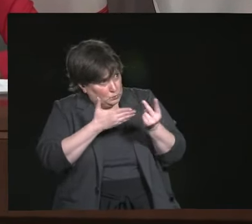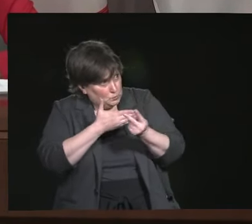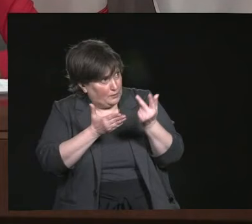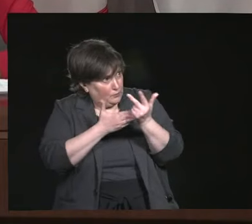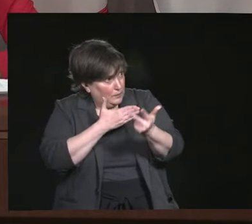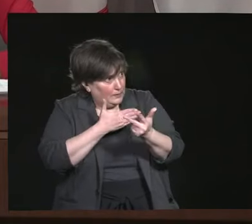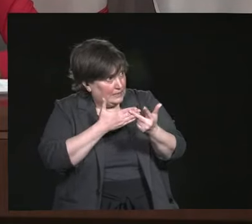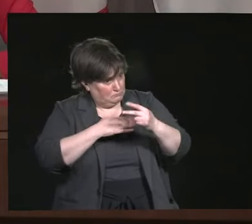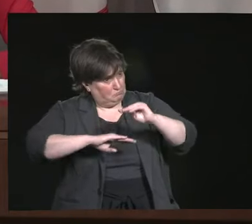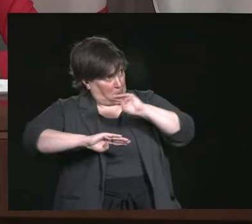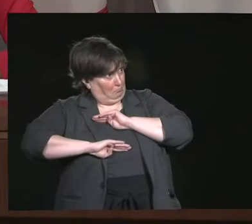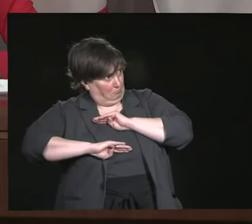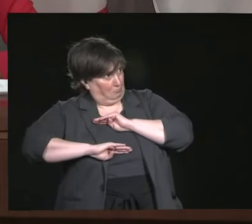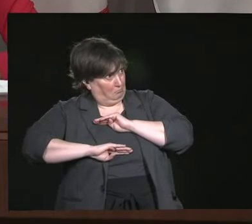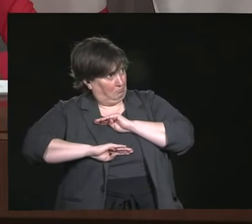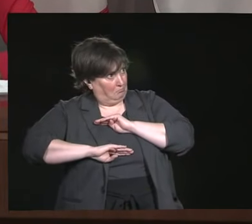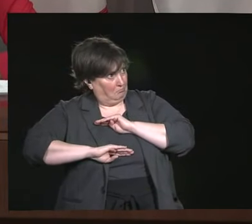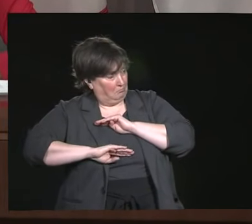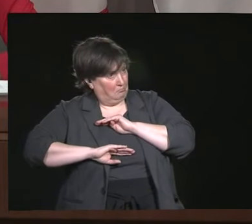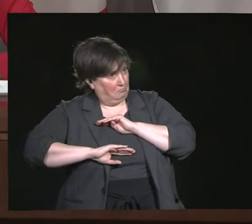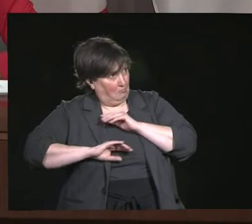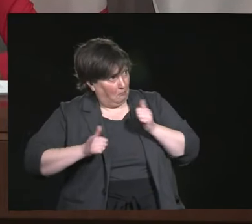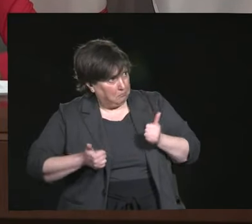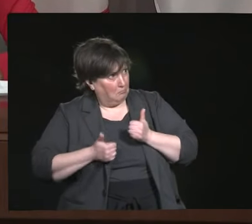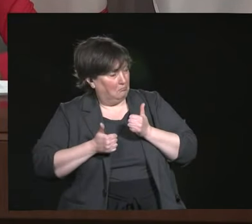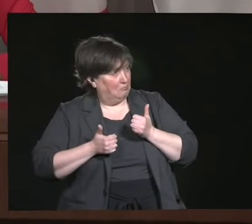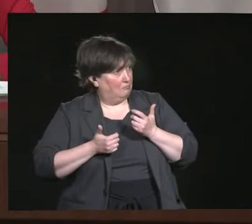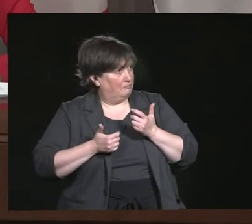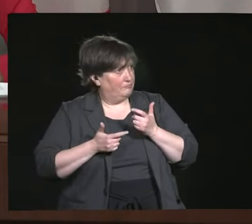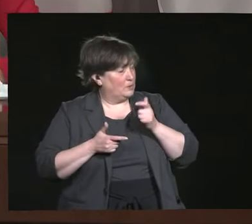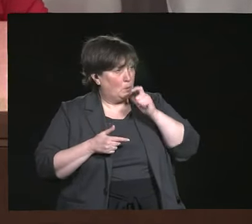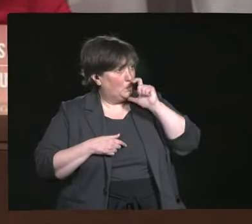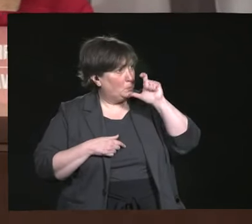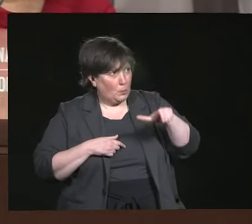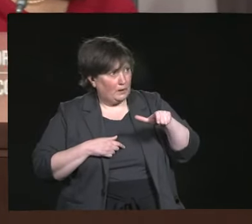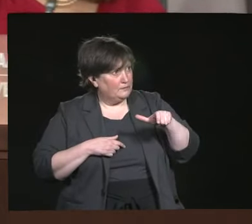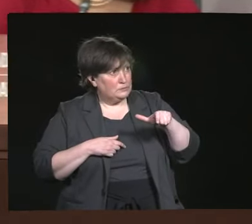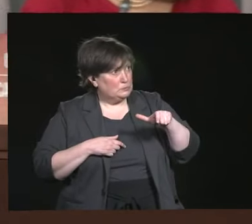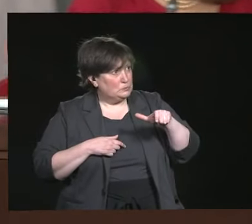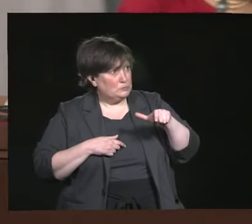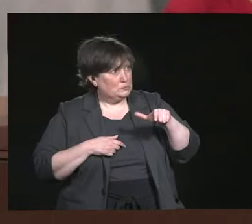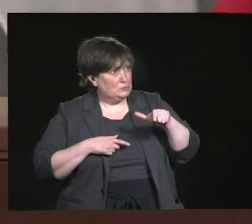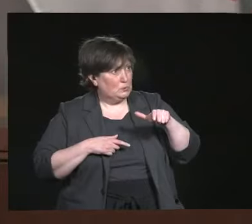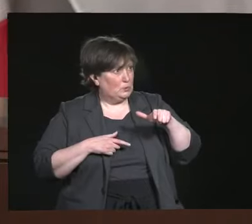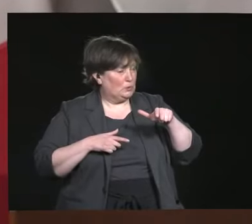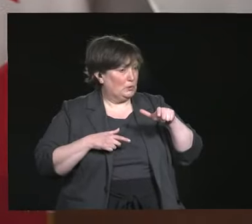obligé de prendre des décisions crève-cœur sur les respirateurs. Ce qu'on dit aujourd'hui, c'est qu'il faut